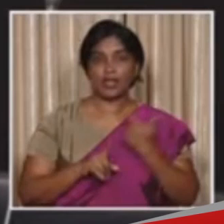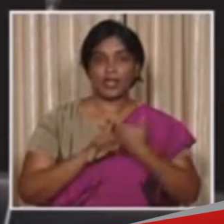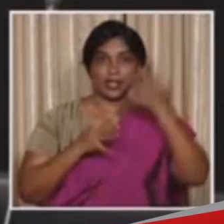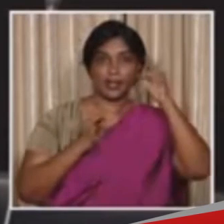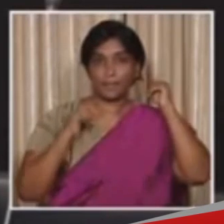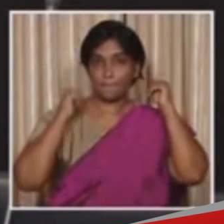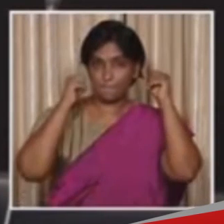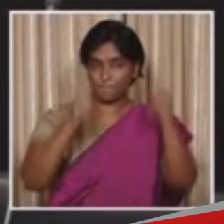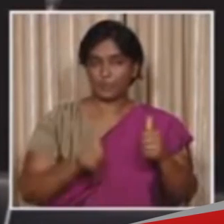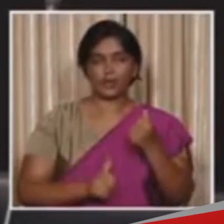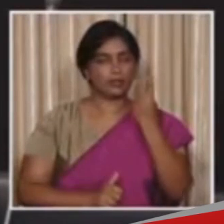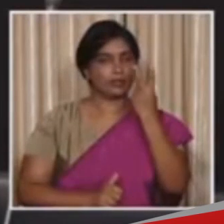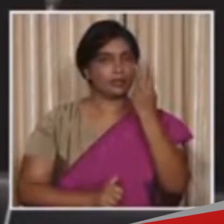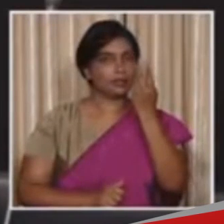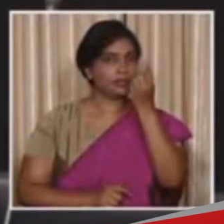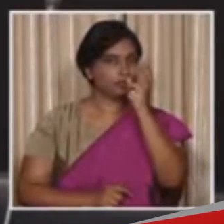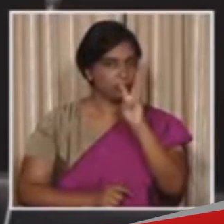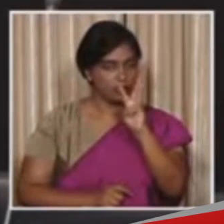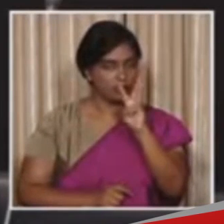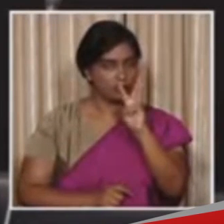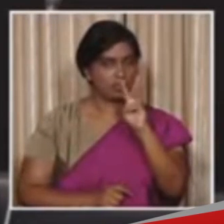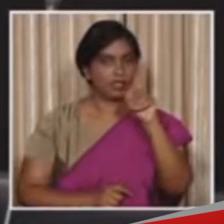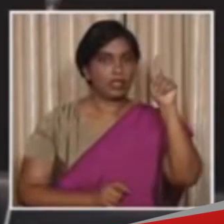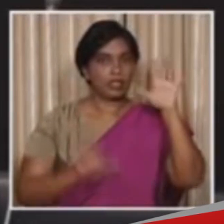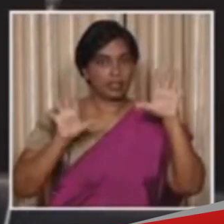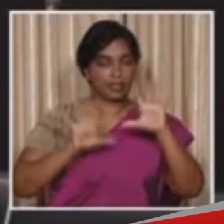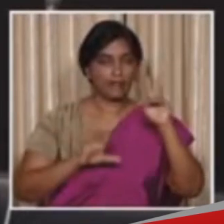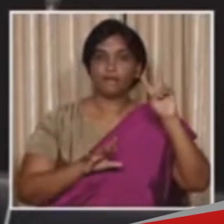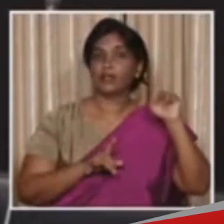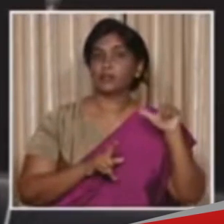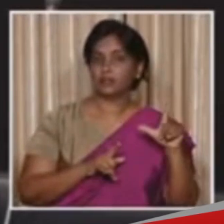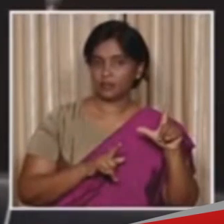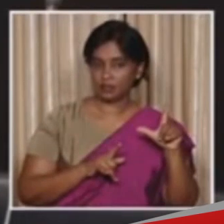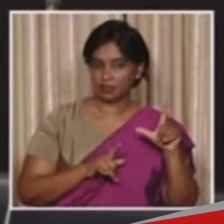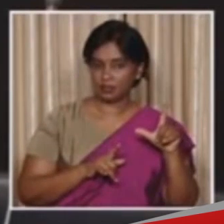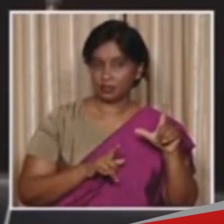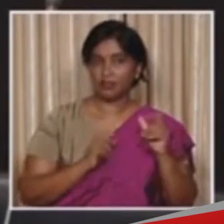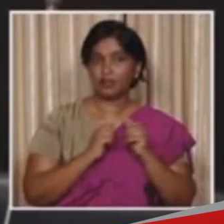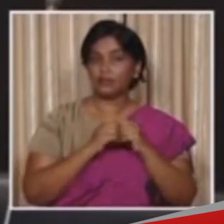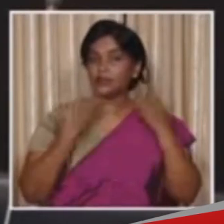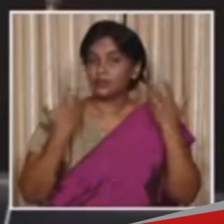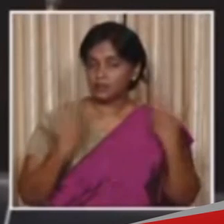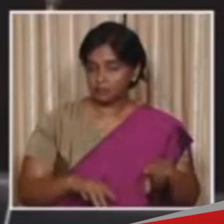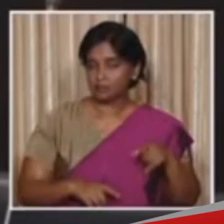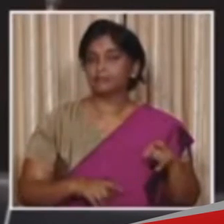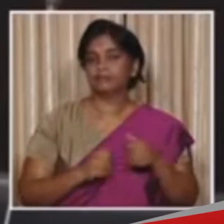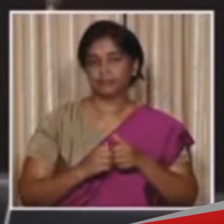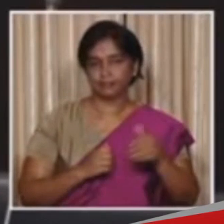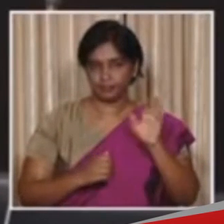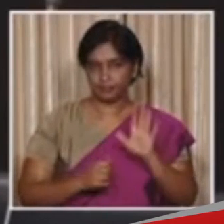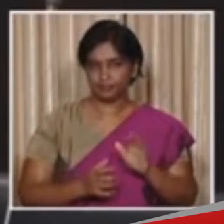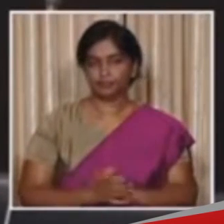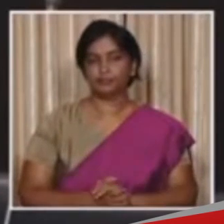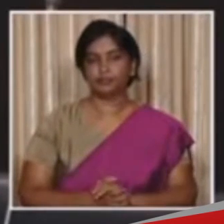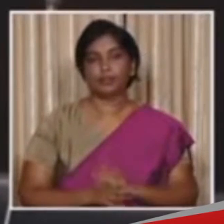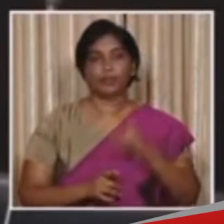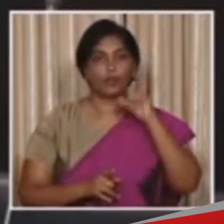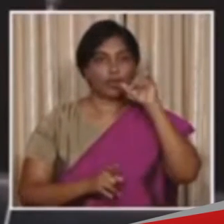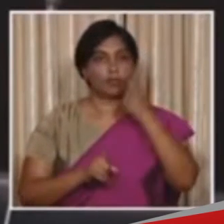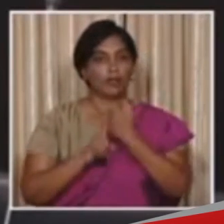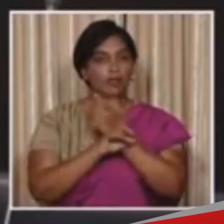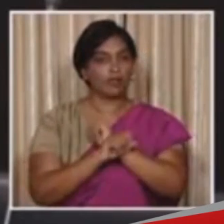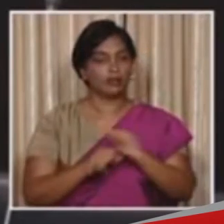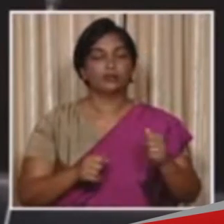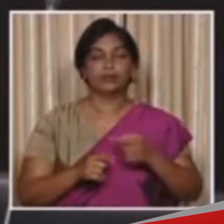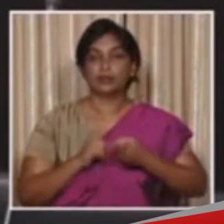palamee 2013 10 27 wenna dina weda nimakarana lada athara Kolamba katunayaka